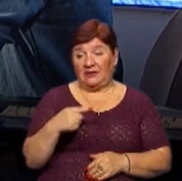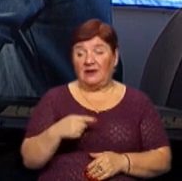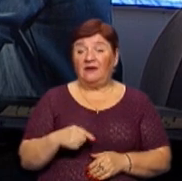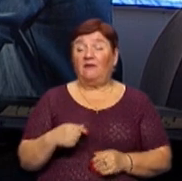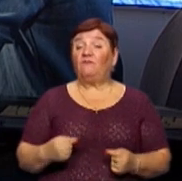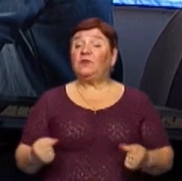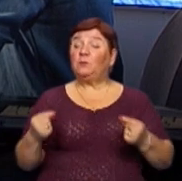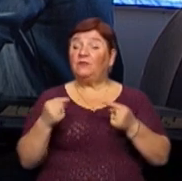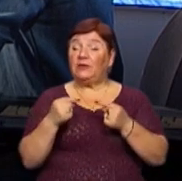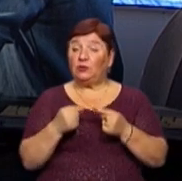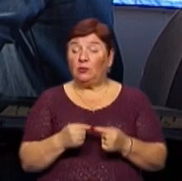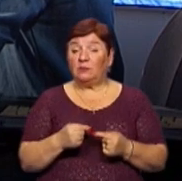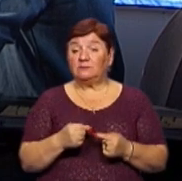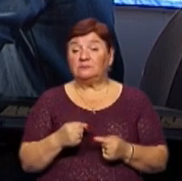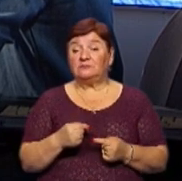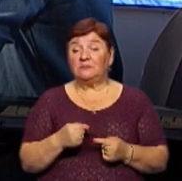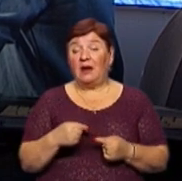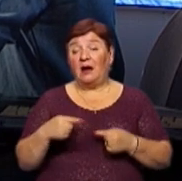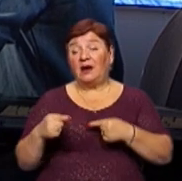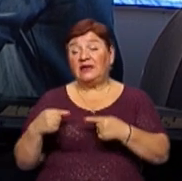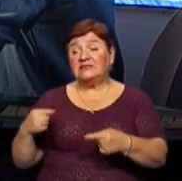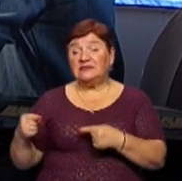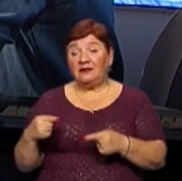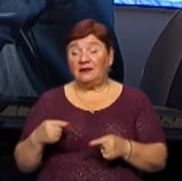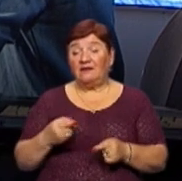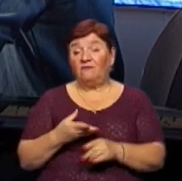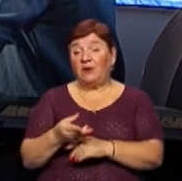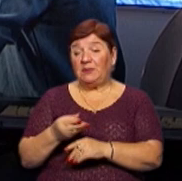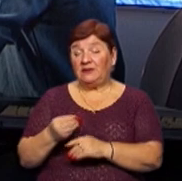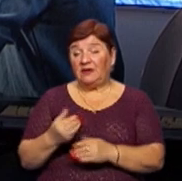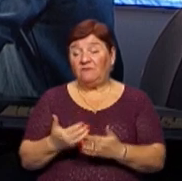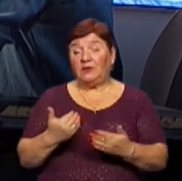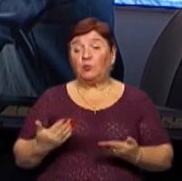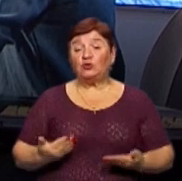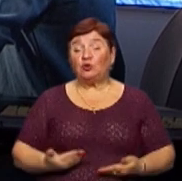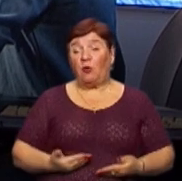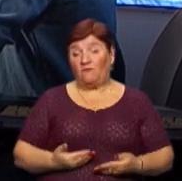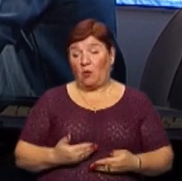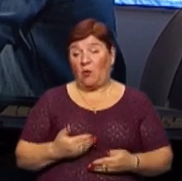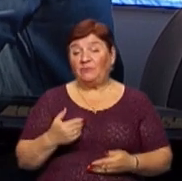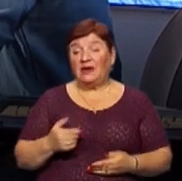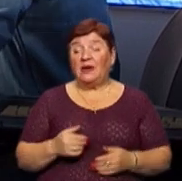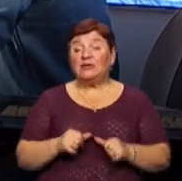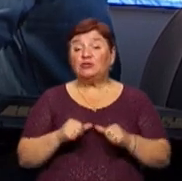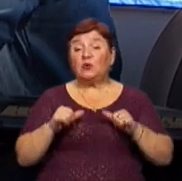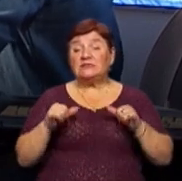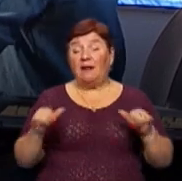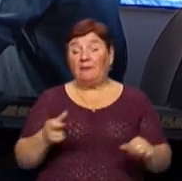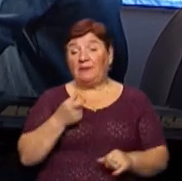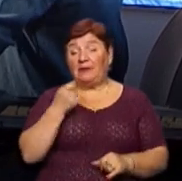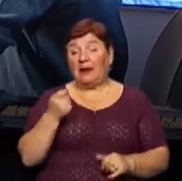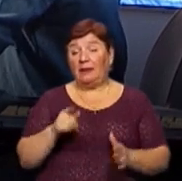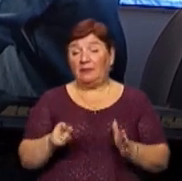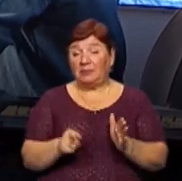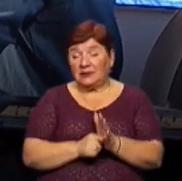гривень. Відповідно, пішли і різні виплати, які здійснюються від прожиткового рівня. У зв'язку з тим, що зросла мінімальна пенсія,